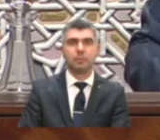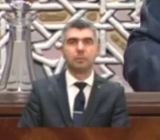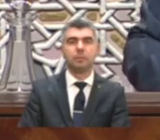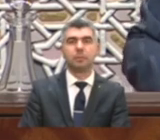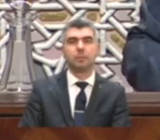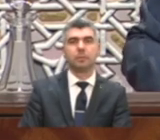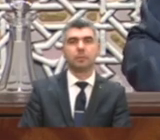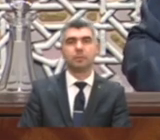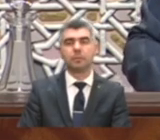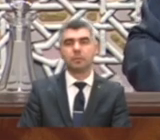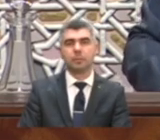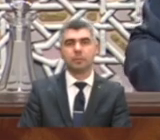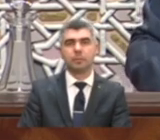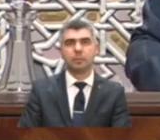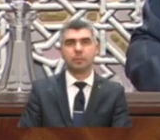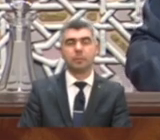تعقيب.